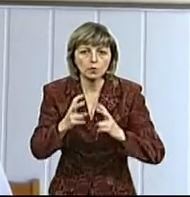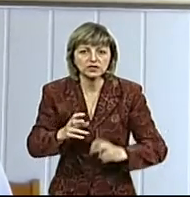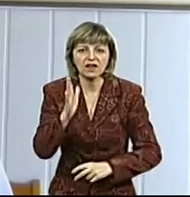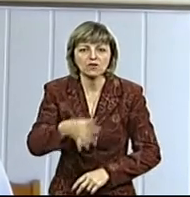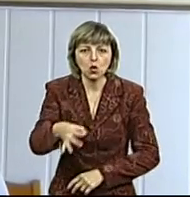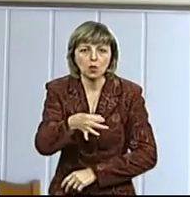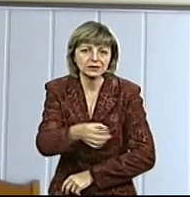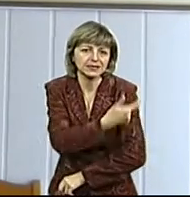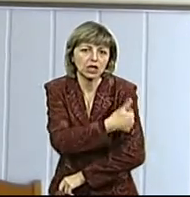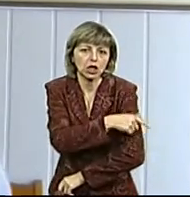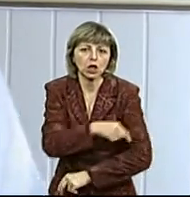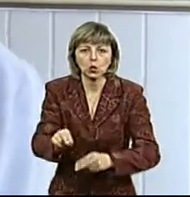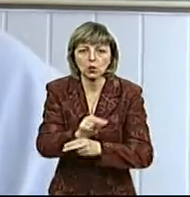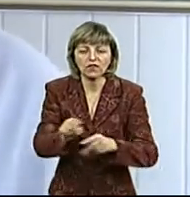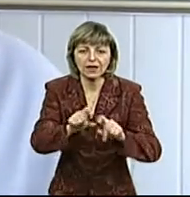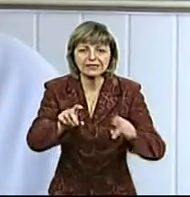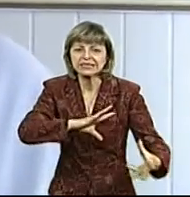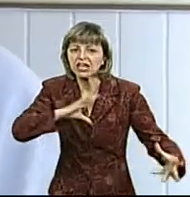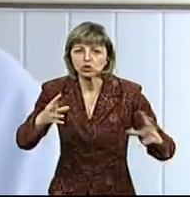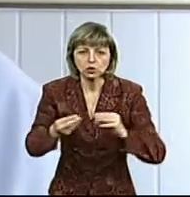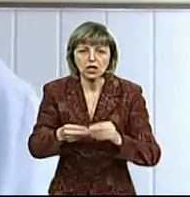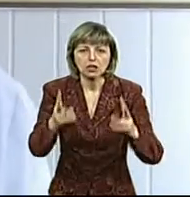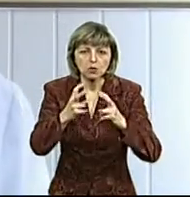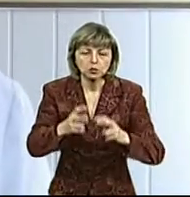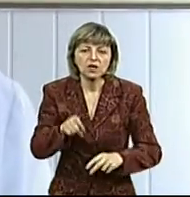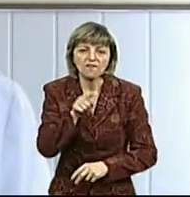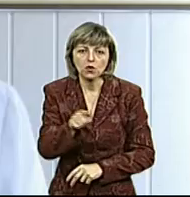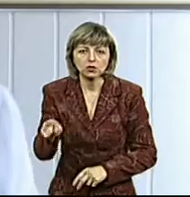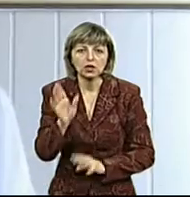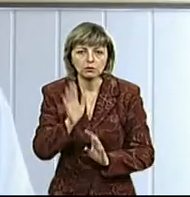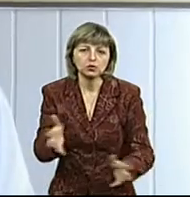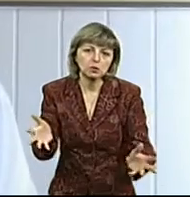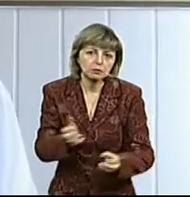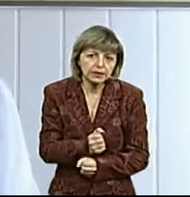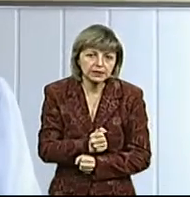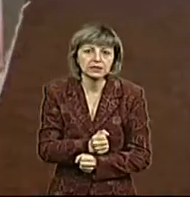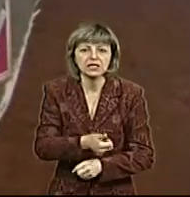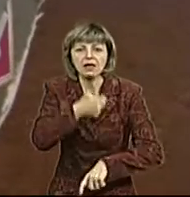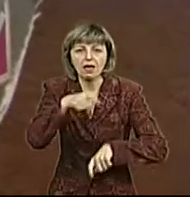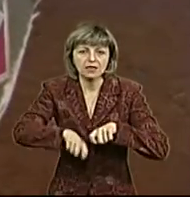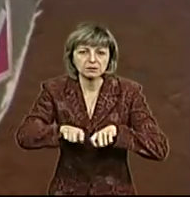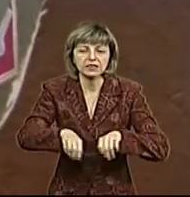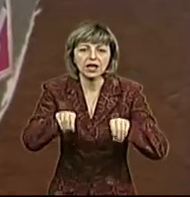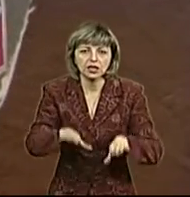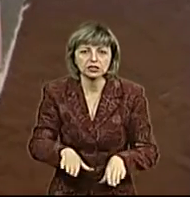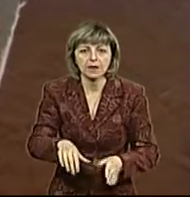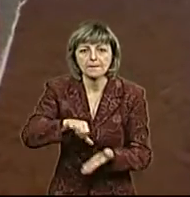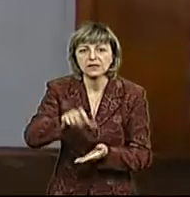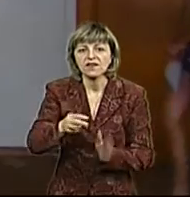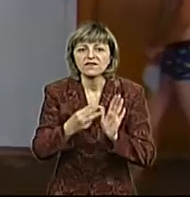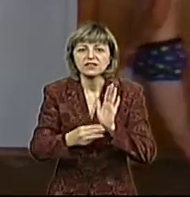обласній лікувальній залі. За результатом обстеження по ним буде також прийнято відповідно експертне рішення. Представник